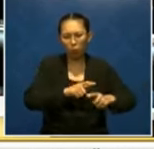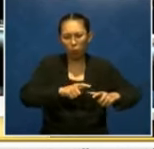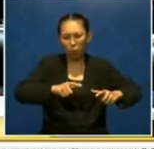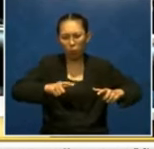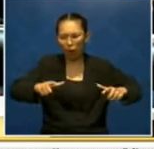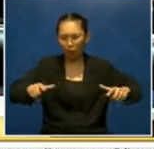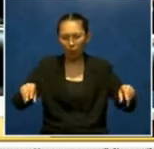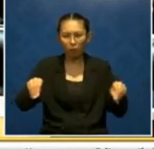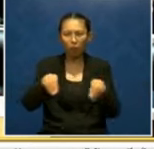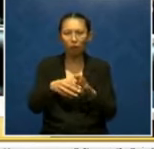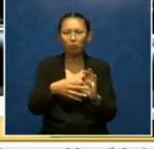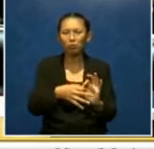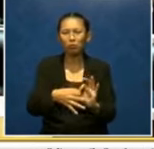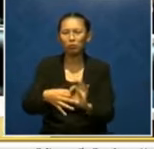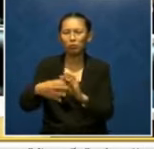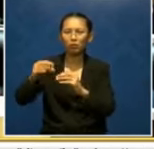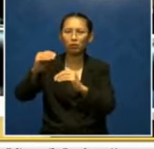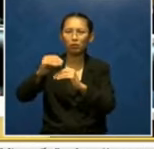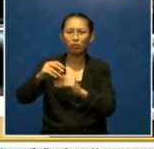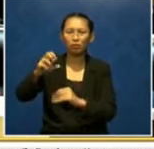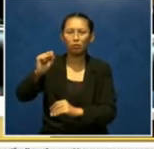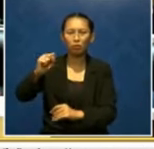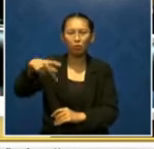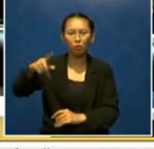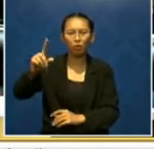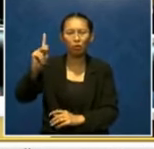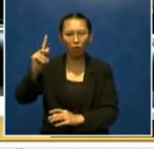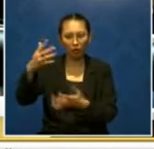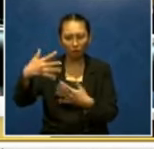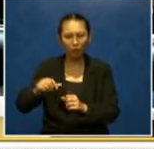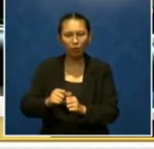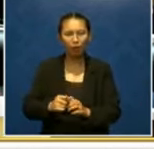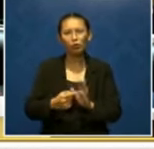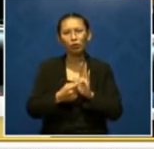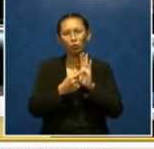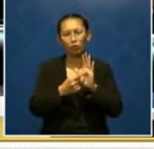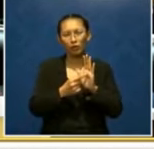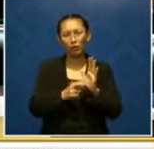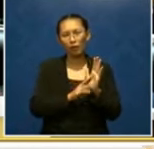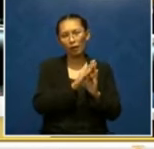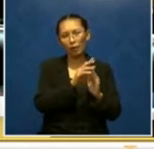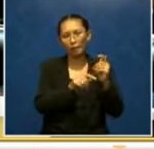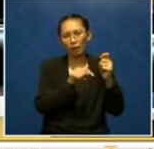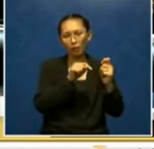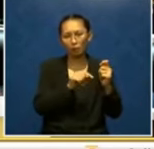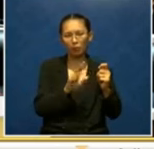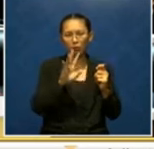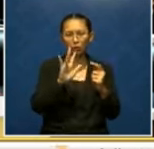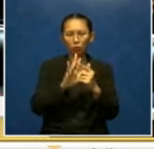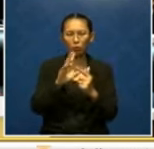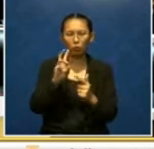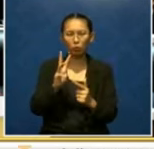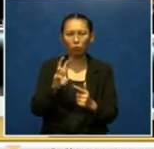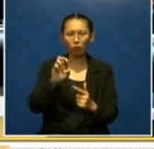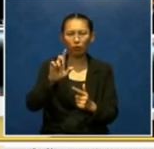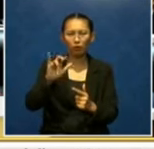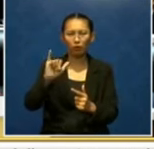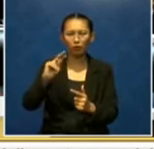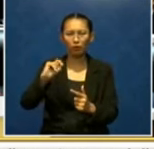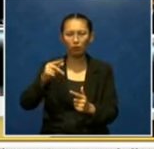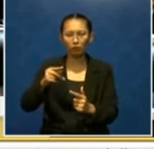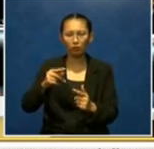ถึงพื้นที่สปกที่อยู่ใกล้กับเขตเมืองอย่างพื้นที่ของอำเภอเวียงชัยและอำเภอเวียงเชียงรุ้งจังหวัดเชียงรายที่มีพื้น